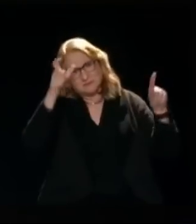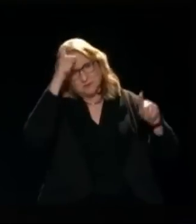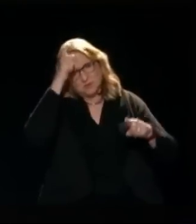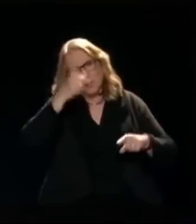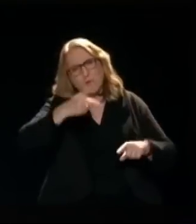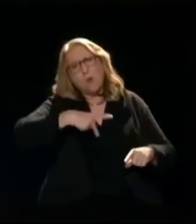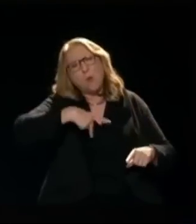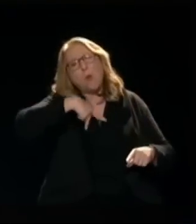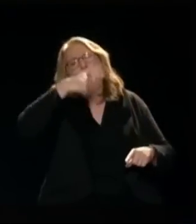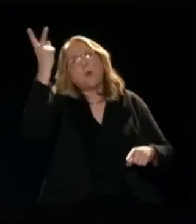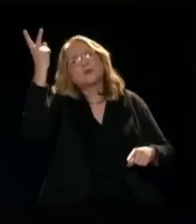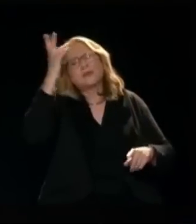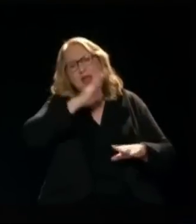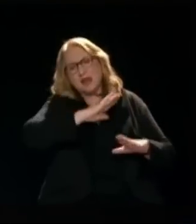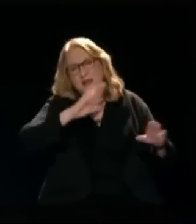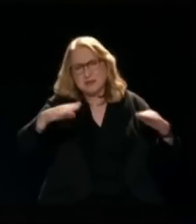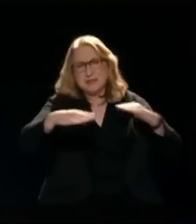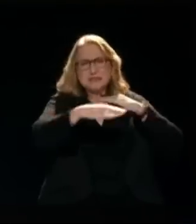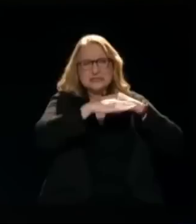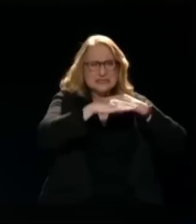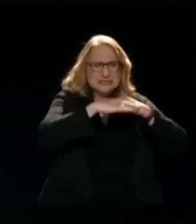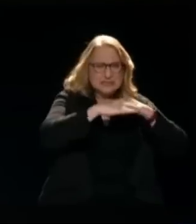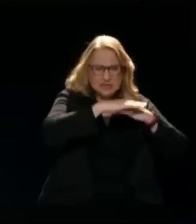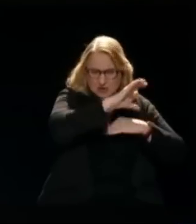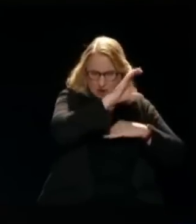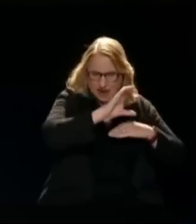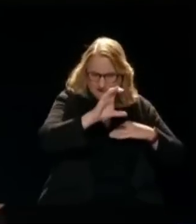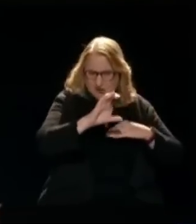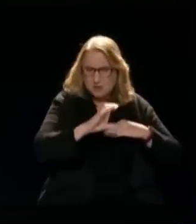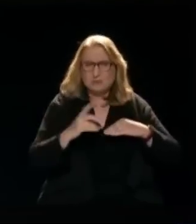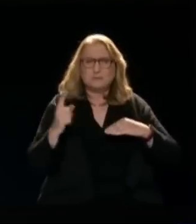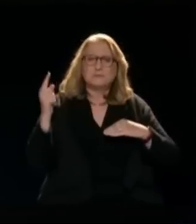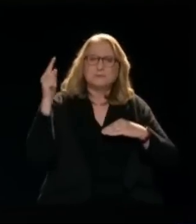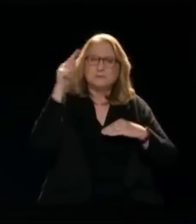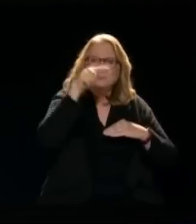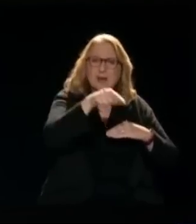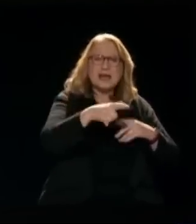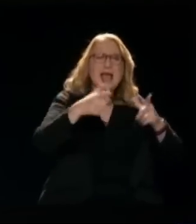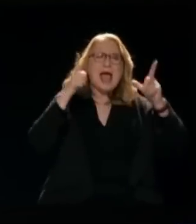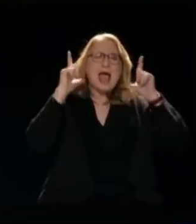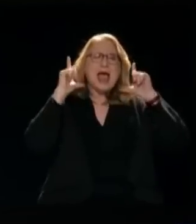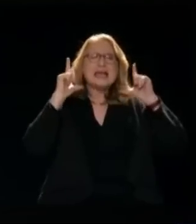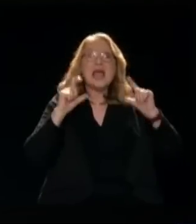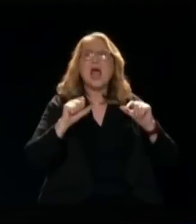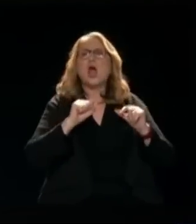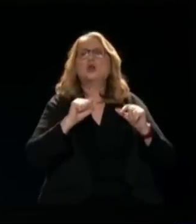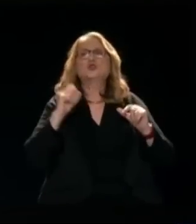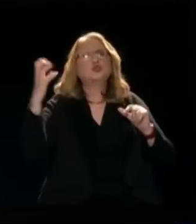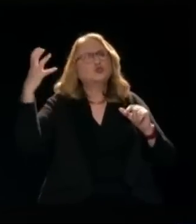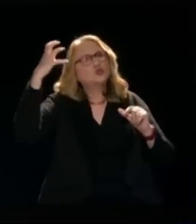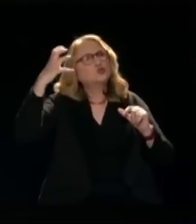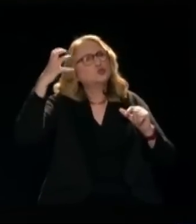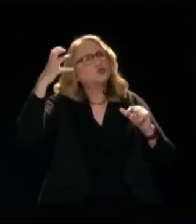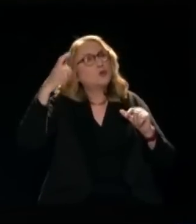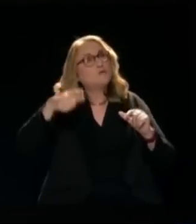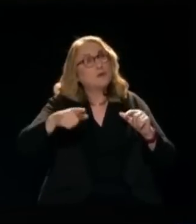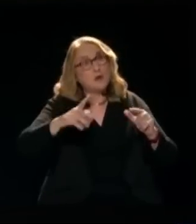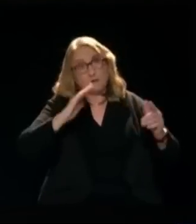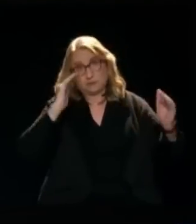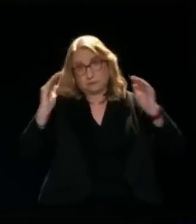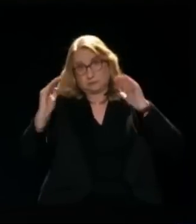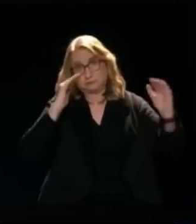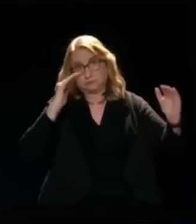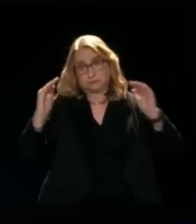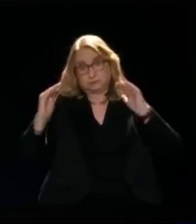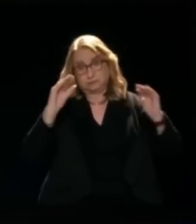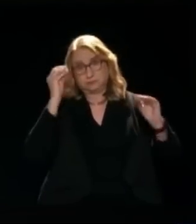τις κλείνει. Το ίδιο κάνει και στα σύνορα στον Εύρο. Πηγαίνει στην Αγία Σοφιά, σε ένα μνημείο παγκόσμιας πολιτιστικής κληρονομιάς,